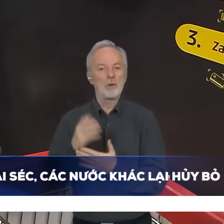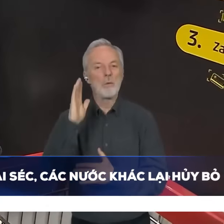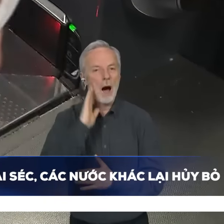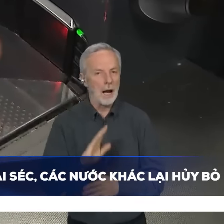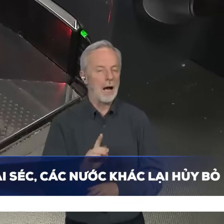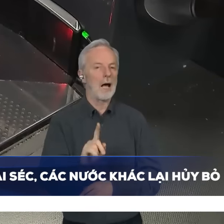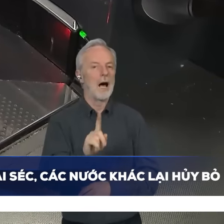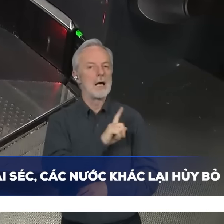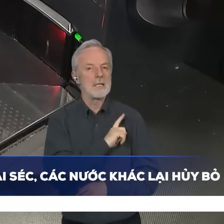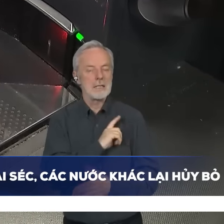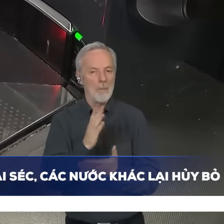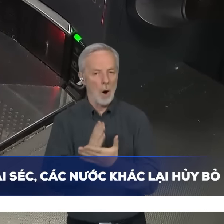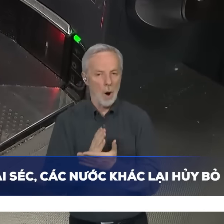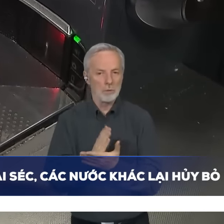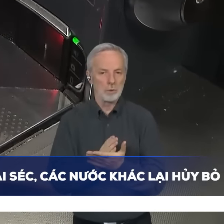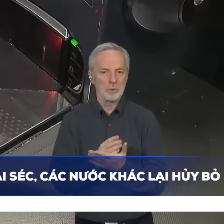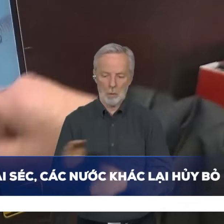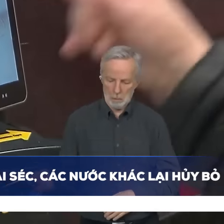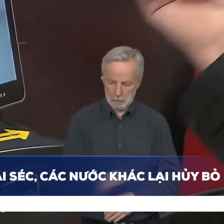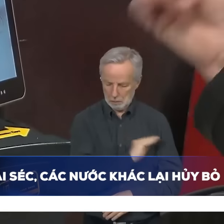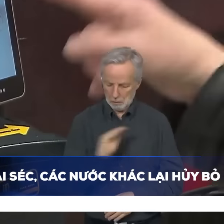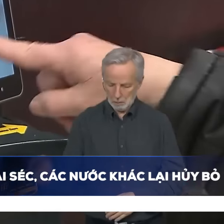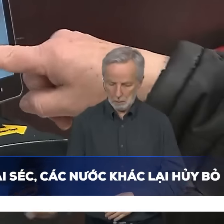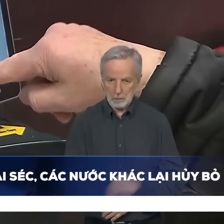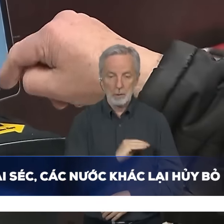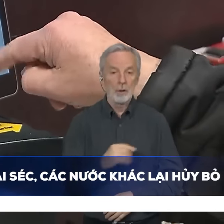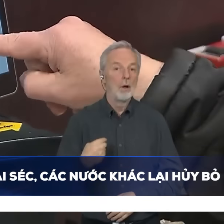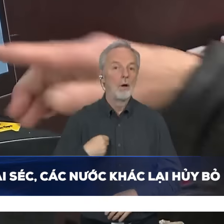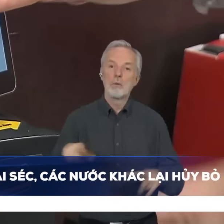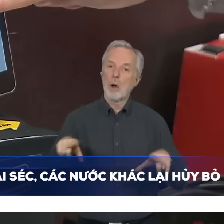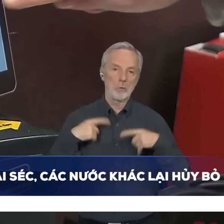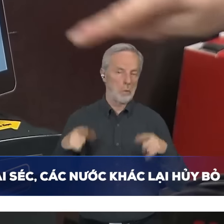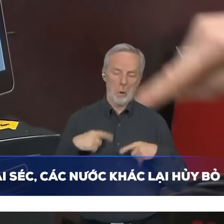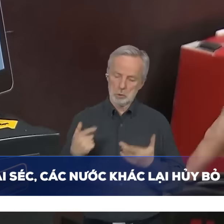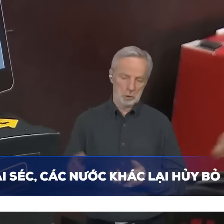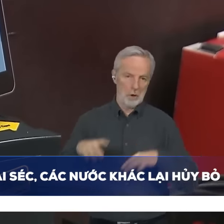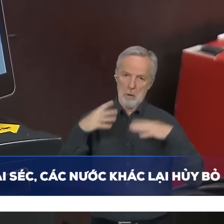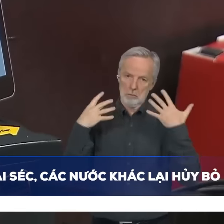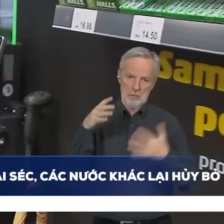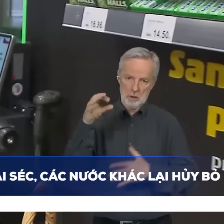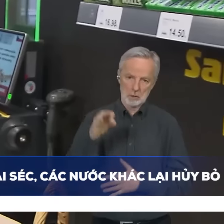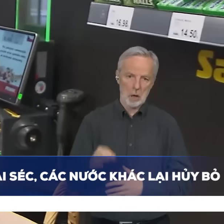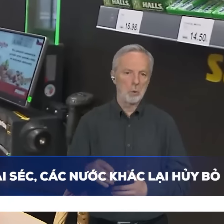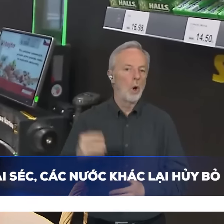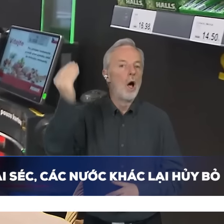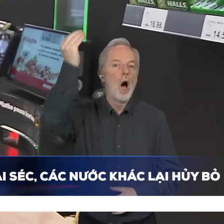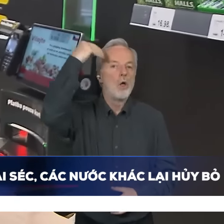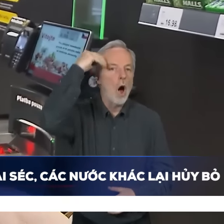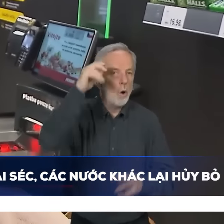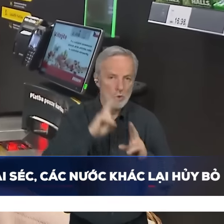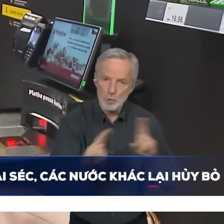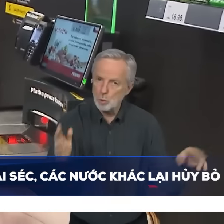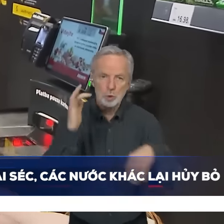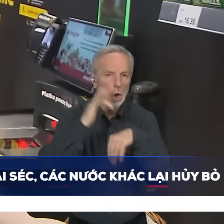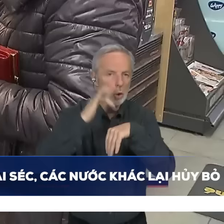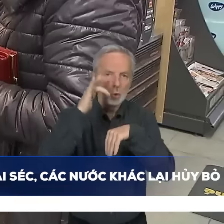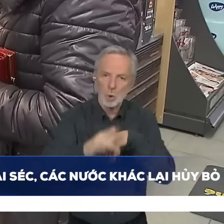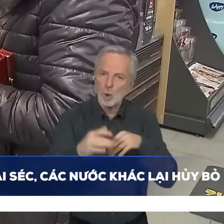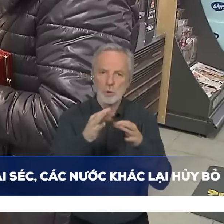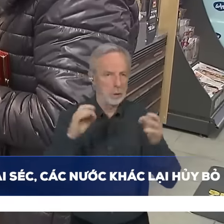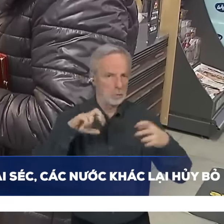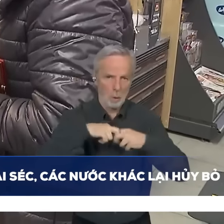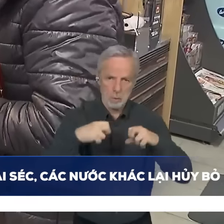bà thường chọn thanh toán tại các quầy tự thanh toán. Bà chia sẻ rằng bà sử dụng hình thức thanh toán này tới 90%, mọi người đều có thể học được, ngay cả